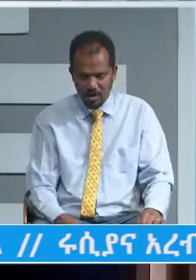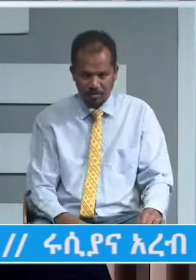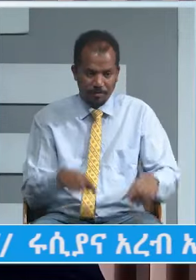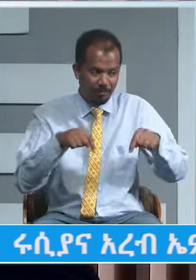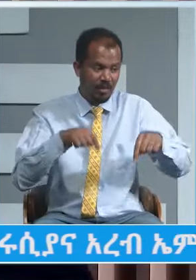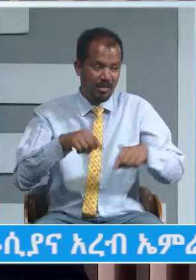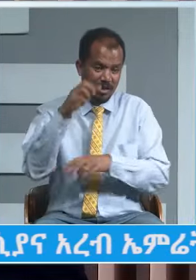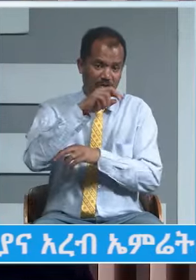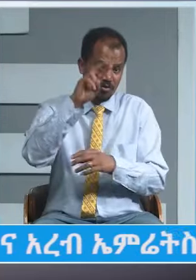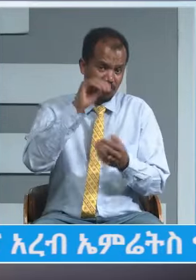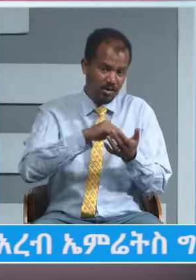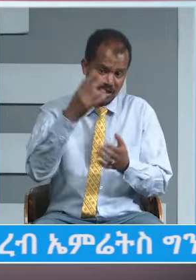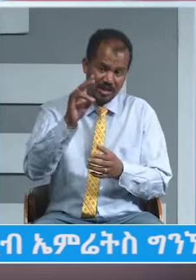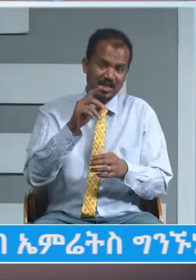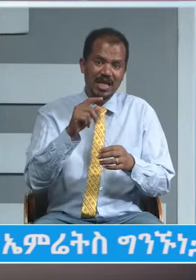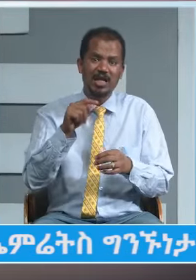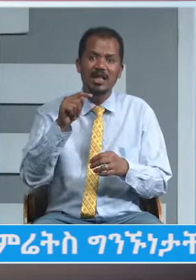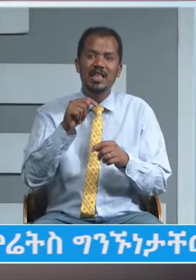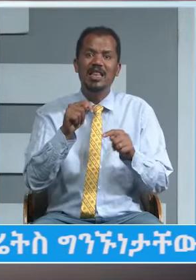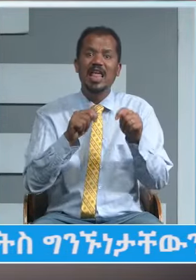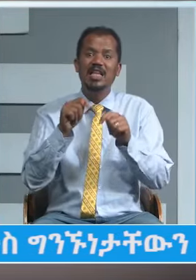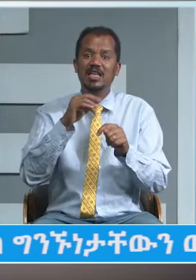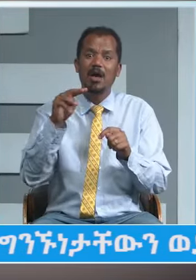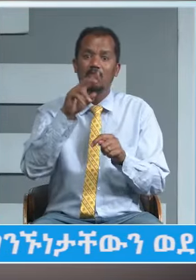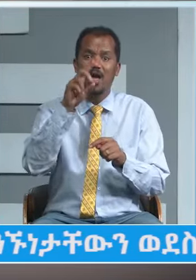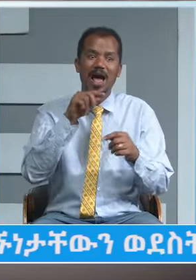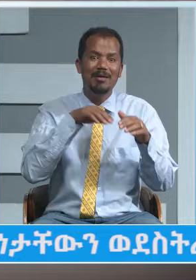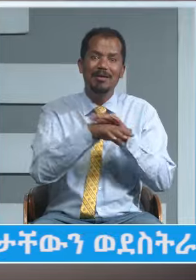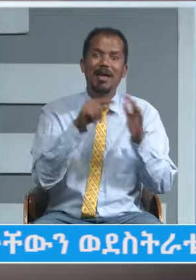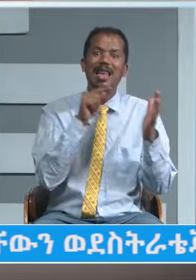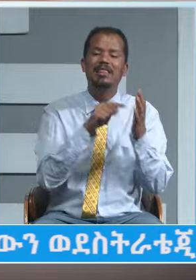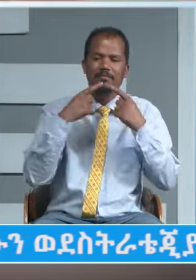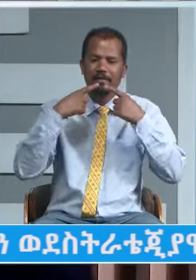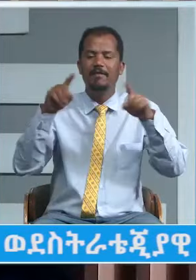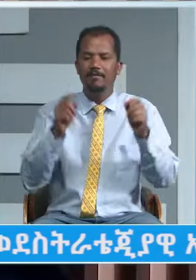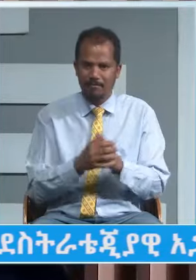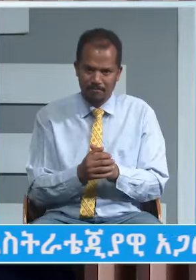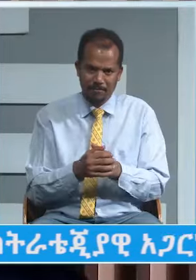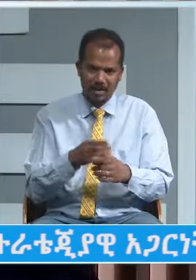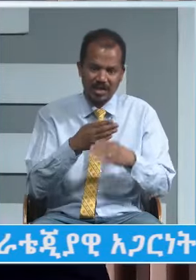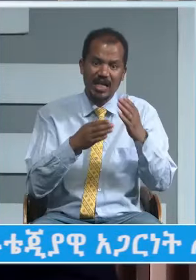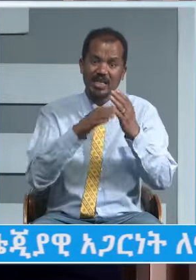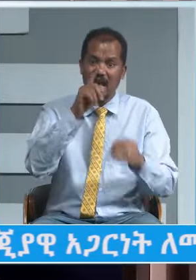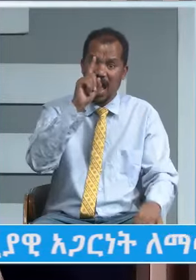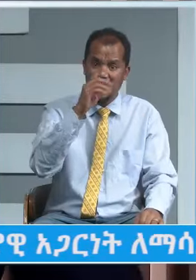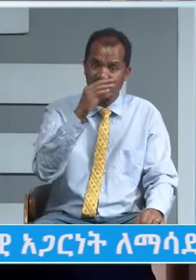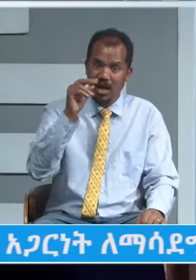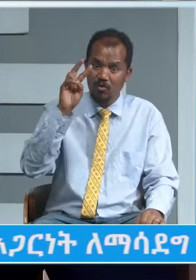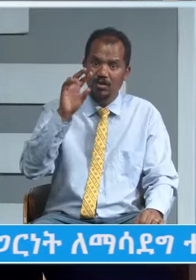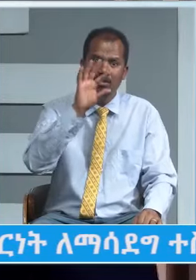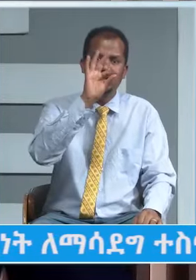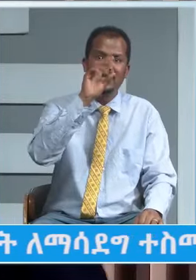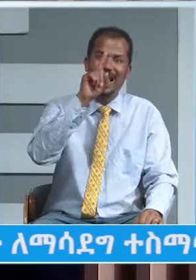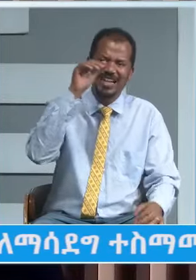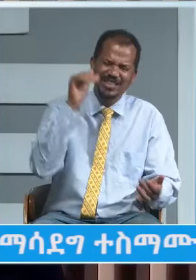የተናገሩት። በዛሬው ዕለትም የ2017 የቴክኒክና ሙያ ስልጠና መግቢያ መቁረጫ ነጥብ ይፋ ሆኗል። በደረጃ 1ና 2